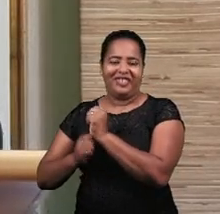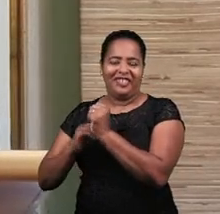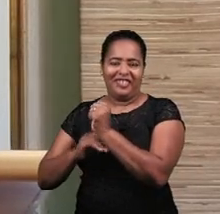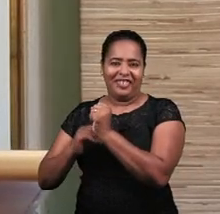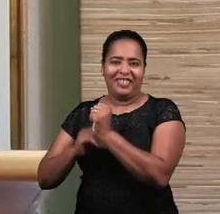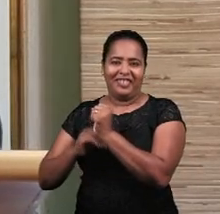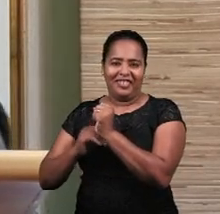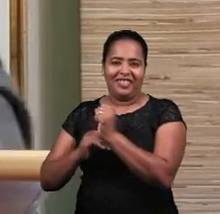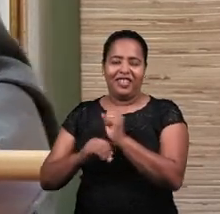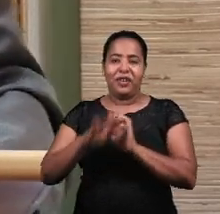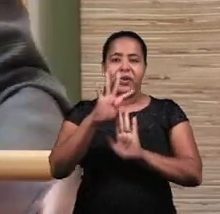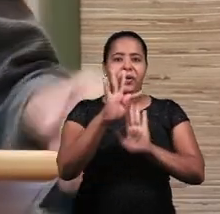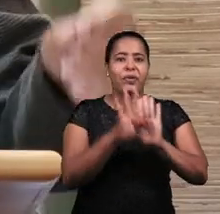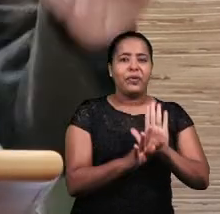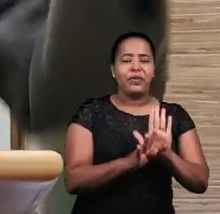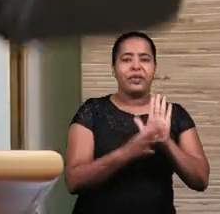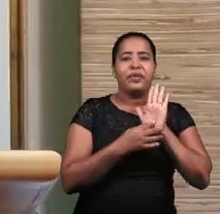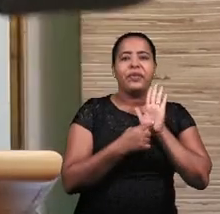texte dit